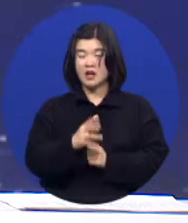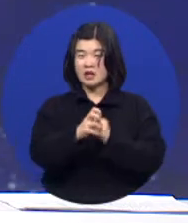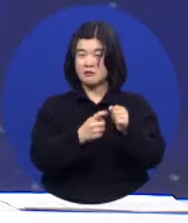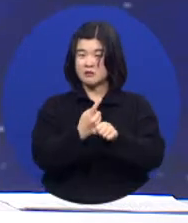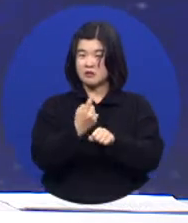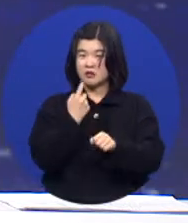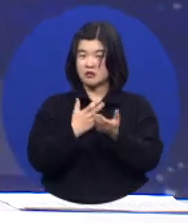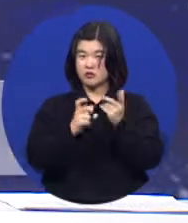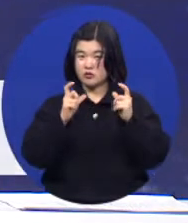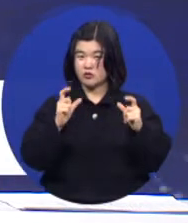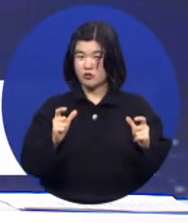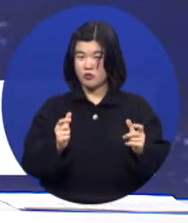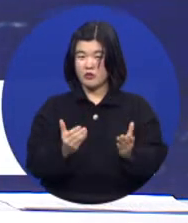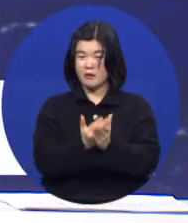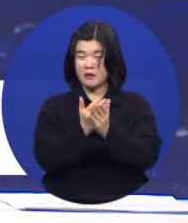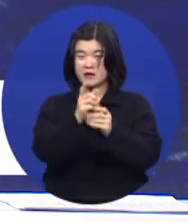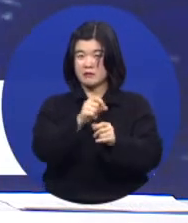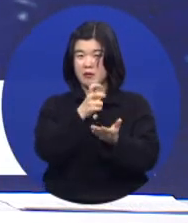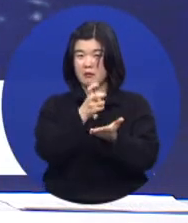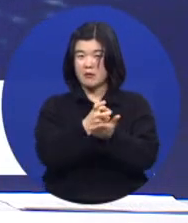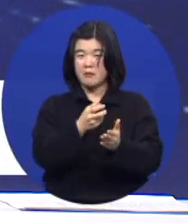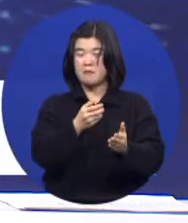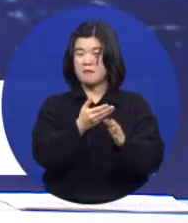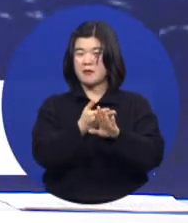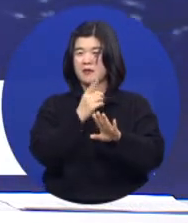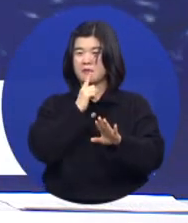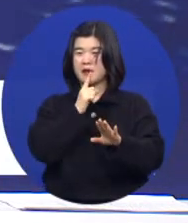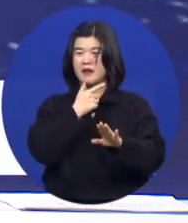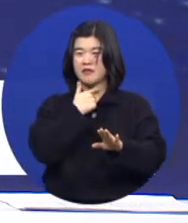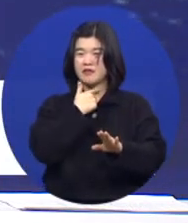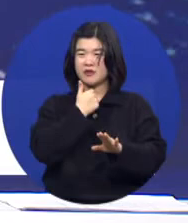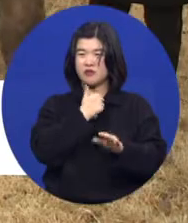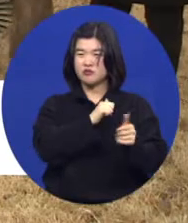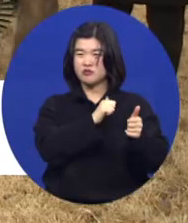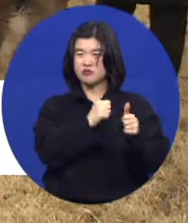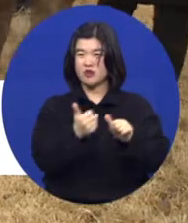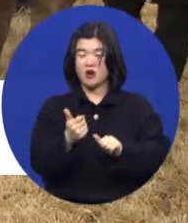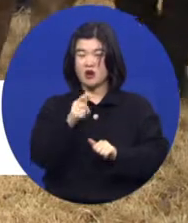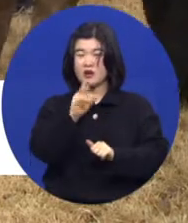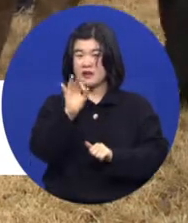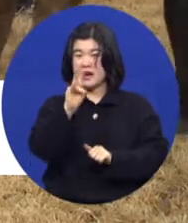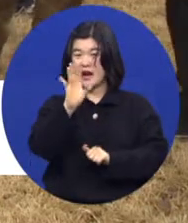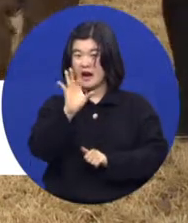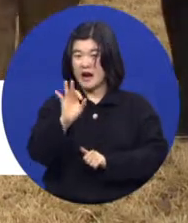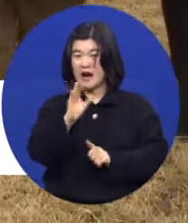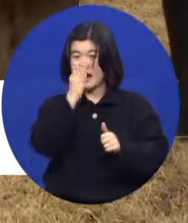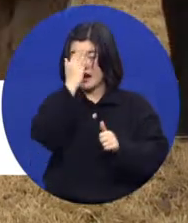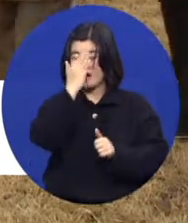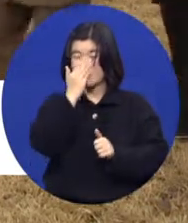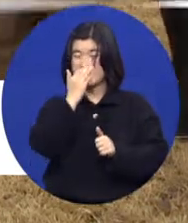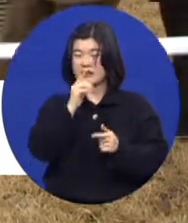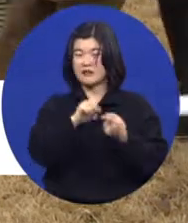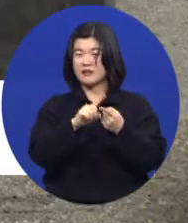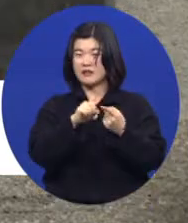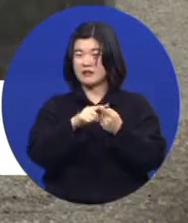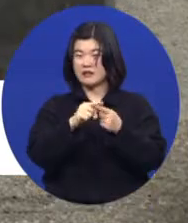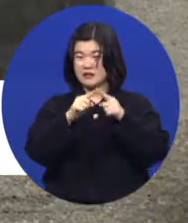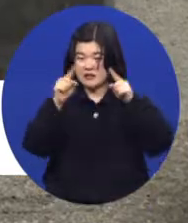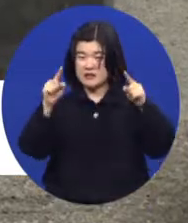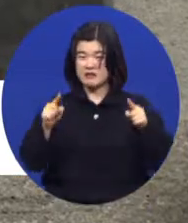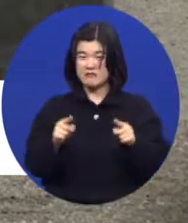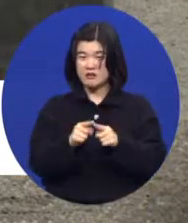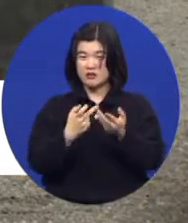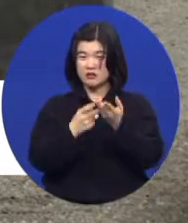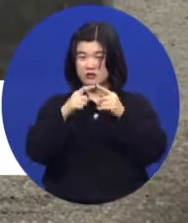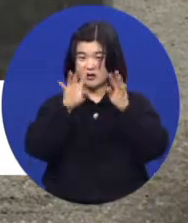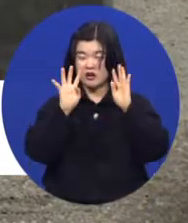31년 전 제주도 개발특별법 반대를 외치며 분신한 고 양용찬 열사를 추모하는 기림비가